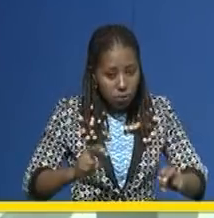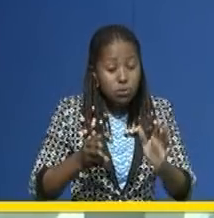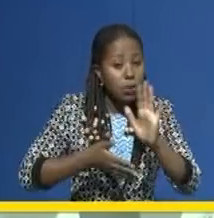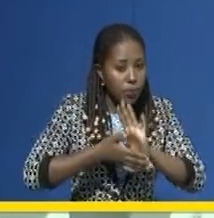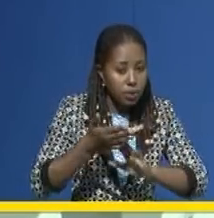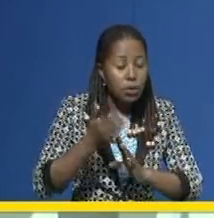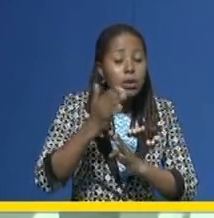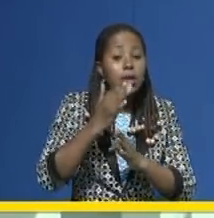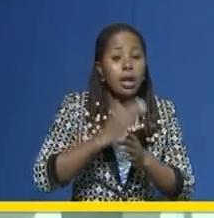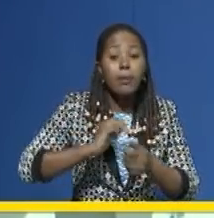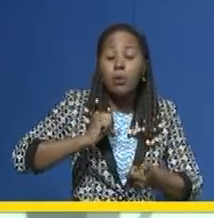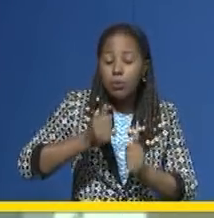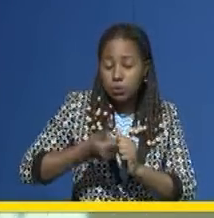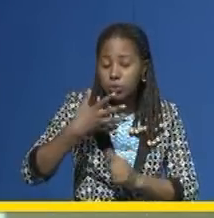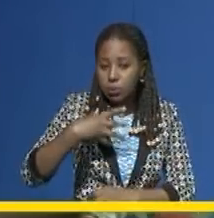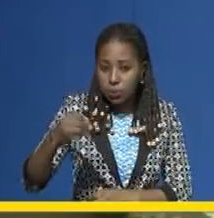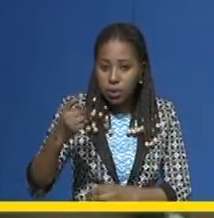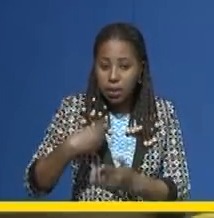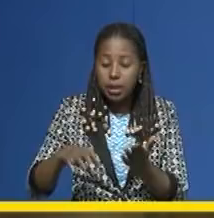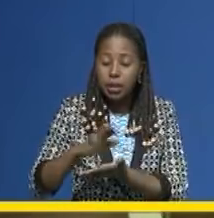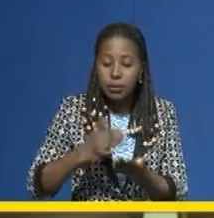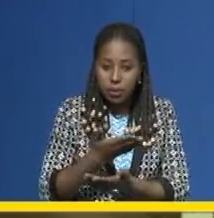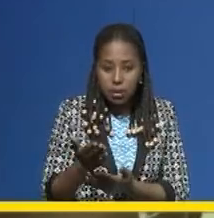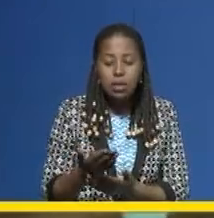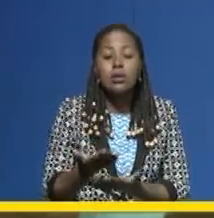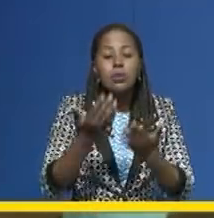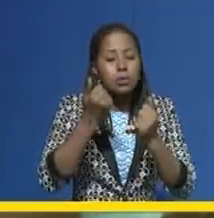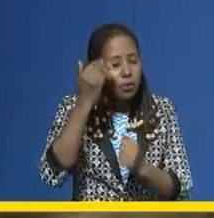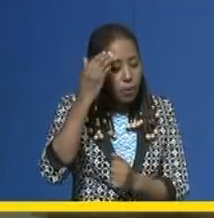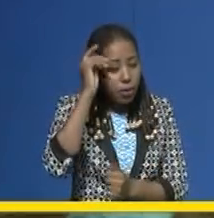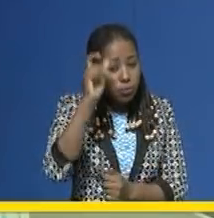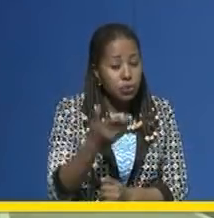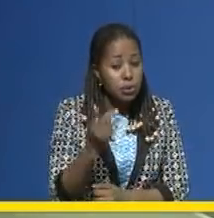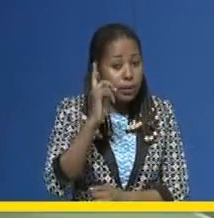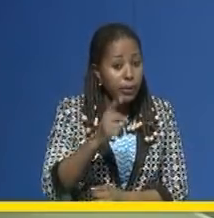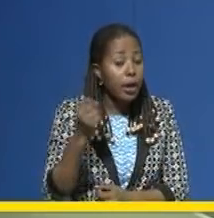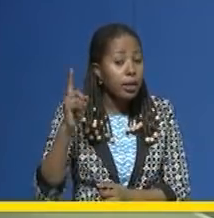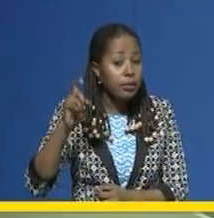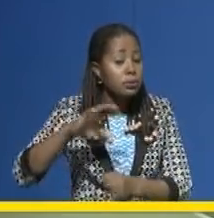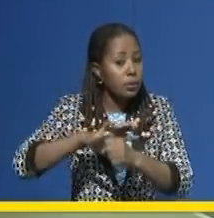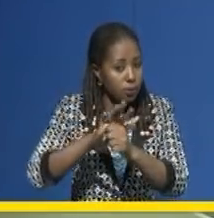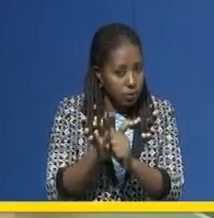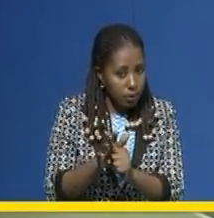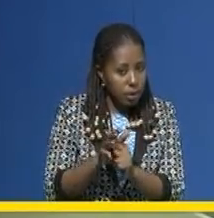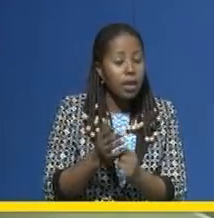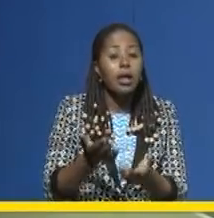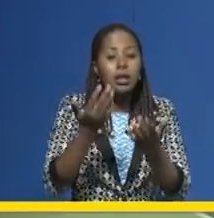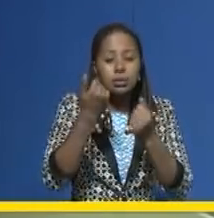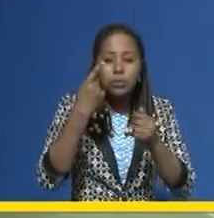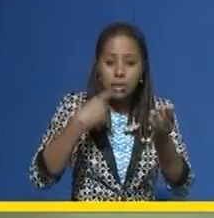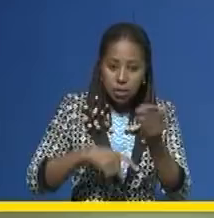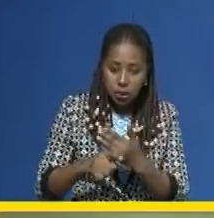awali kabla ya kuruhusiwa kuondoka katika jengo hili, ili kubaini yoyote yule ambaye ana virusi vya korona asiweze kuingia